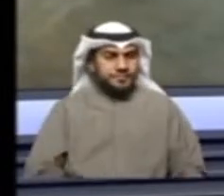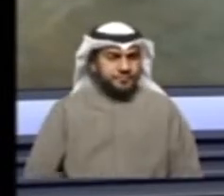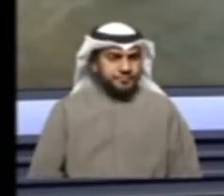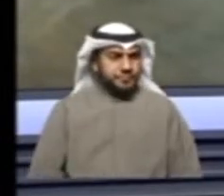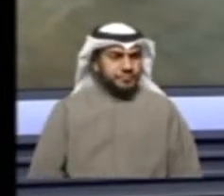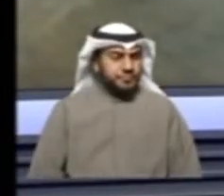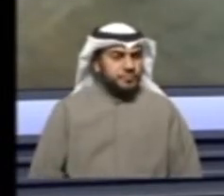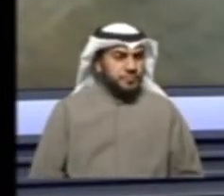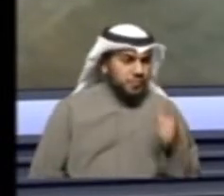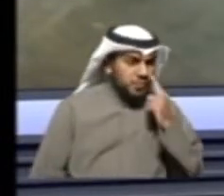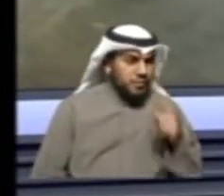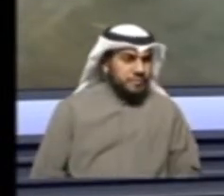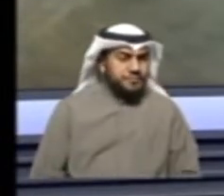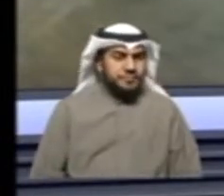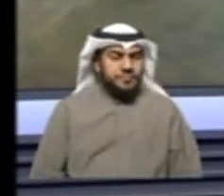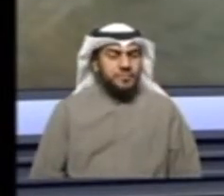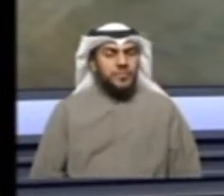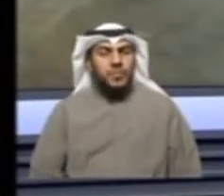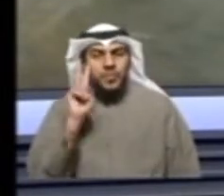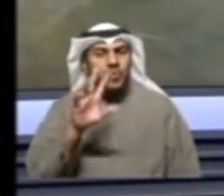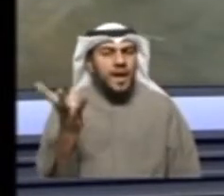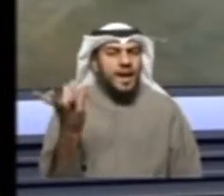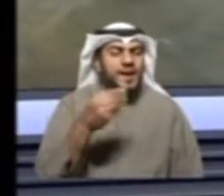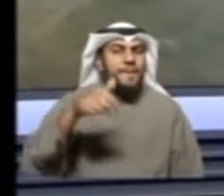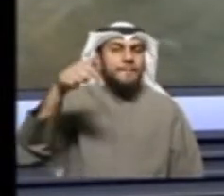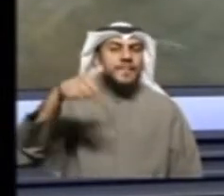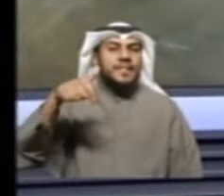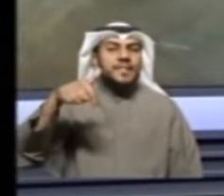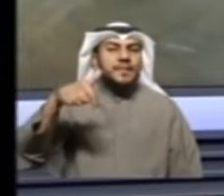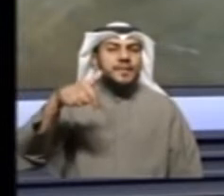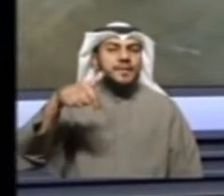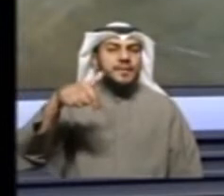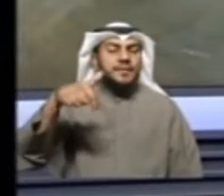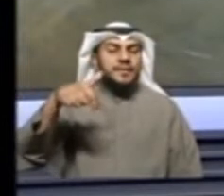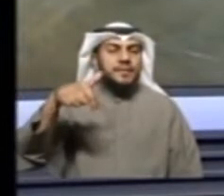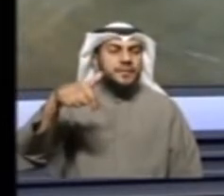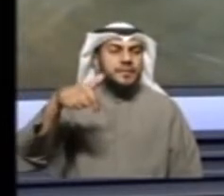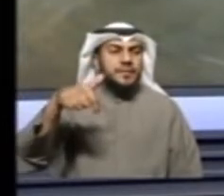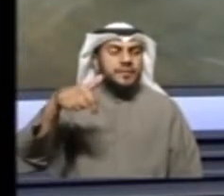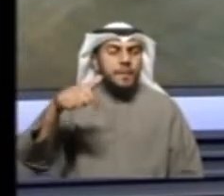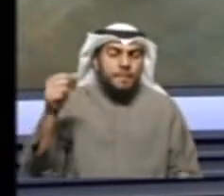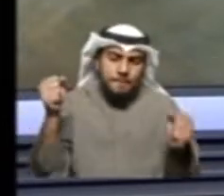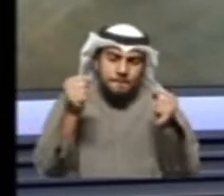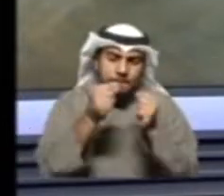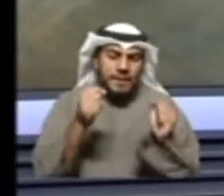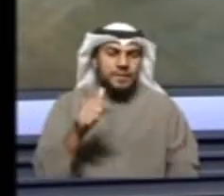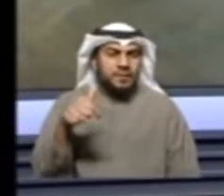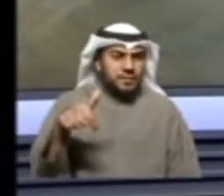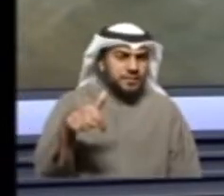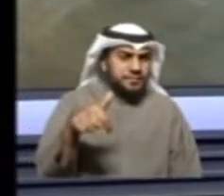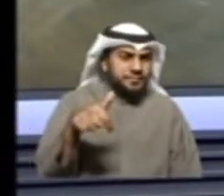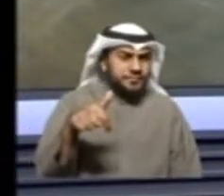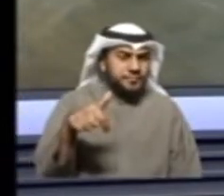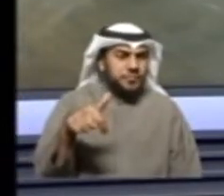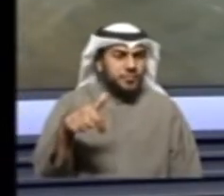ساعات صباح الأولى راح تبدأ درجات الحرارة بالانخفاض، قد تصل 6 درجات مئوية في المناطق الصحراوية، غرب البلاد كذلك